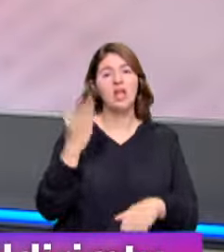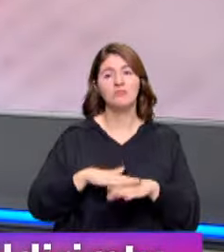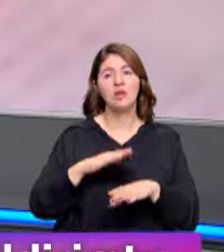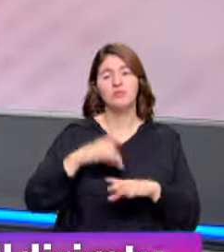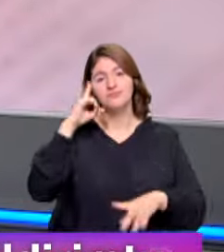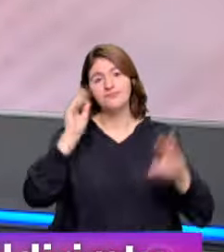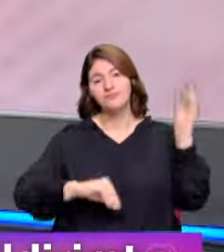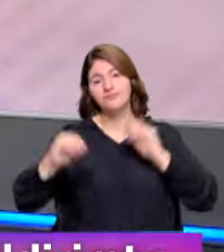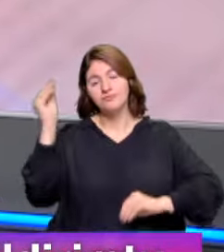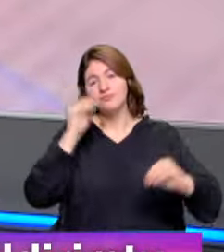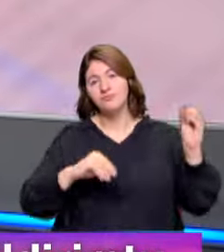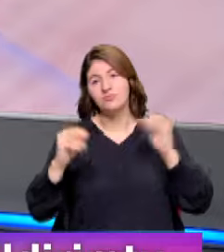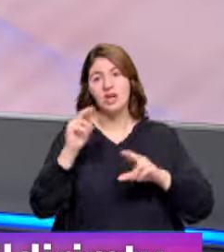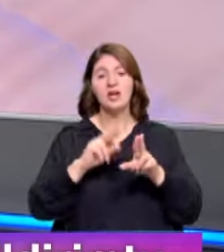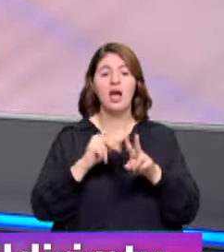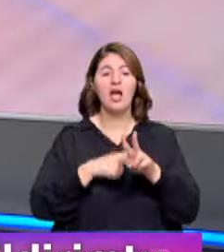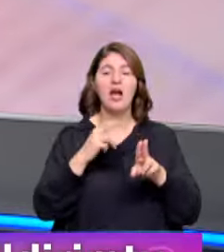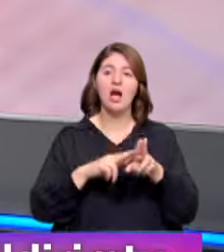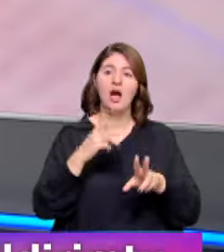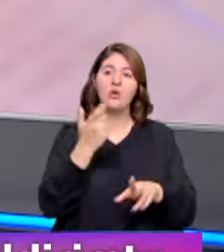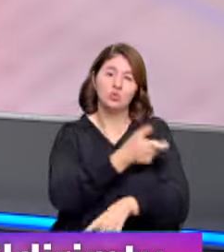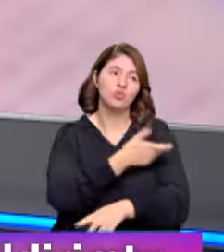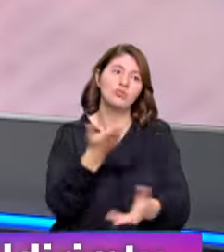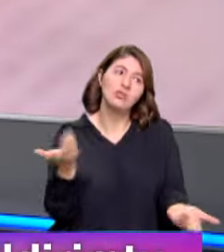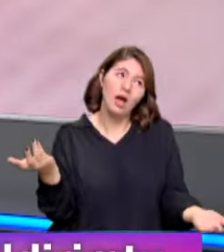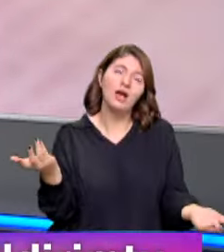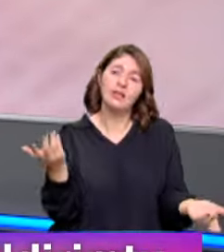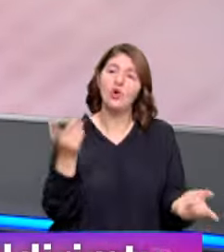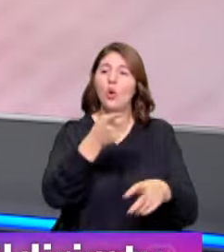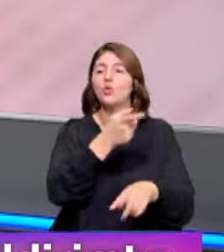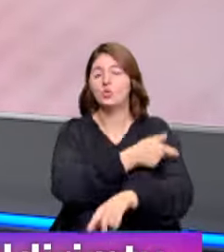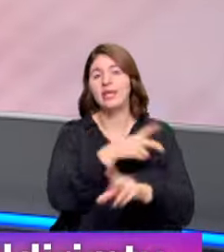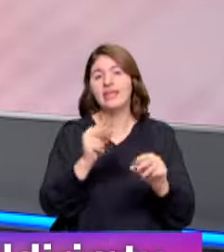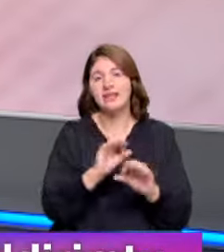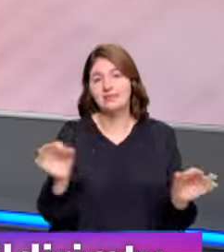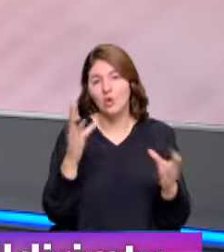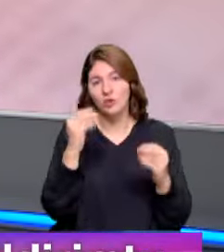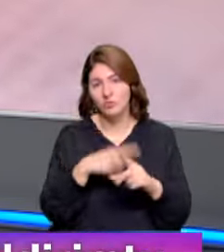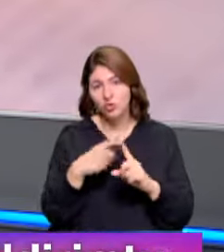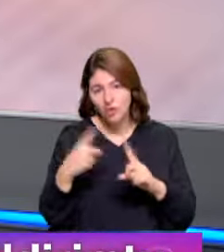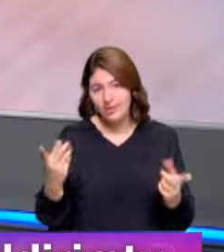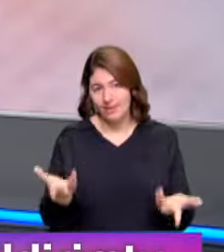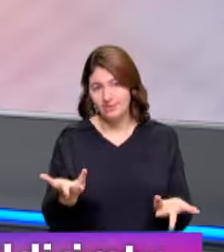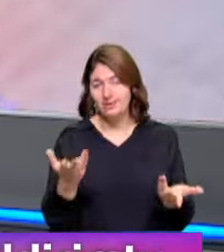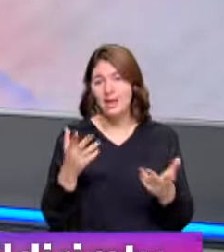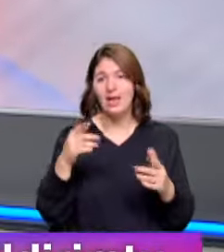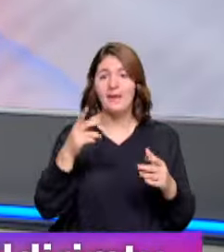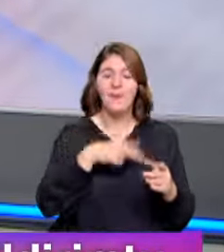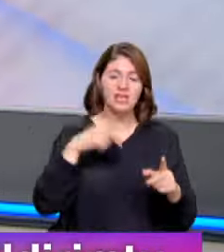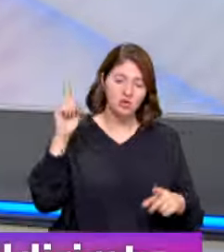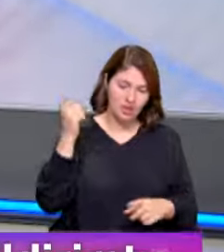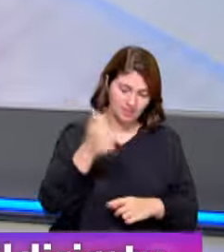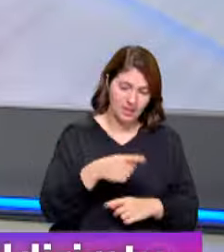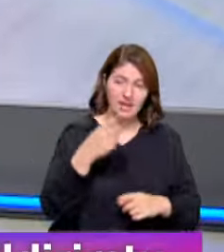yapacağını bilmiyor vaziyette. KYK zaten KYK yurtlarının yetersiz olduğu bir süreçteyiz. Yerel